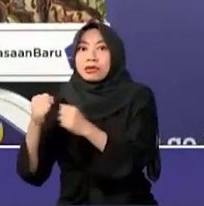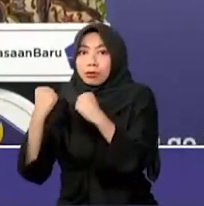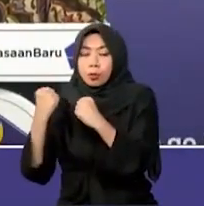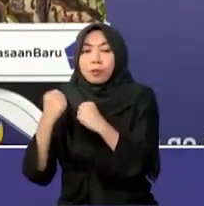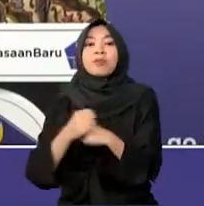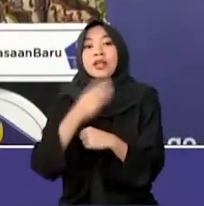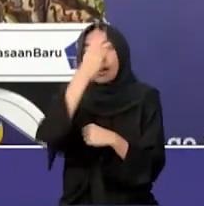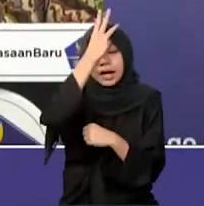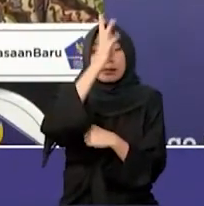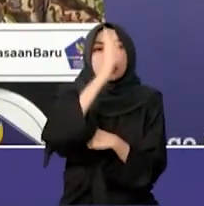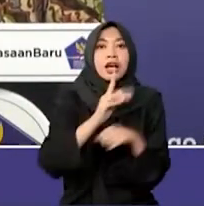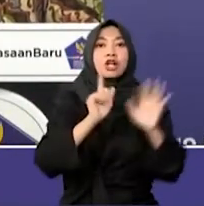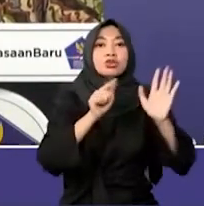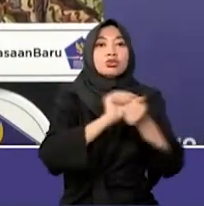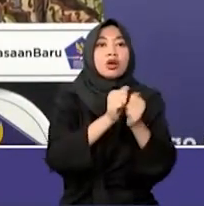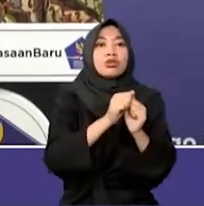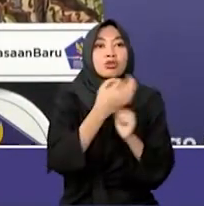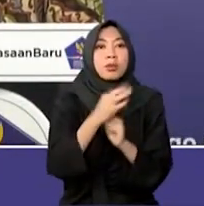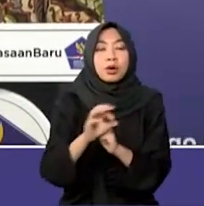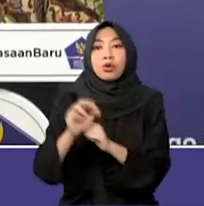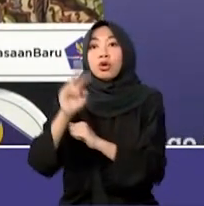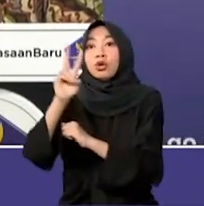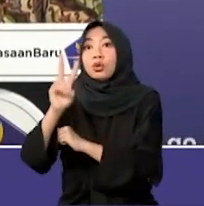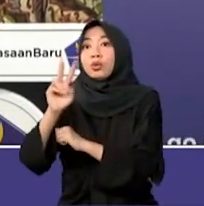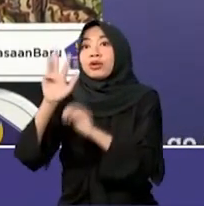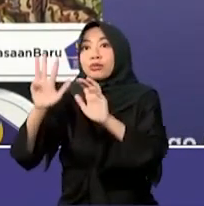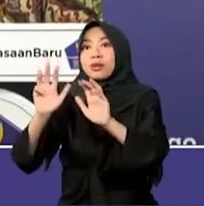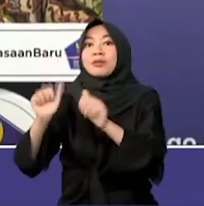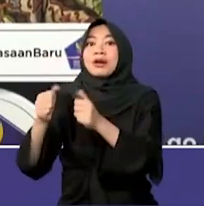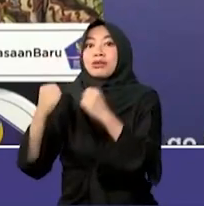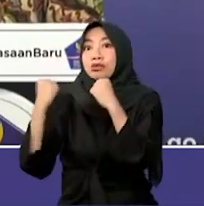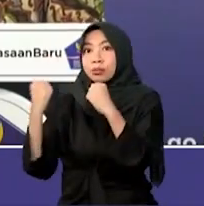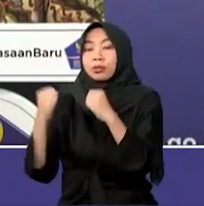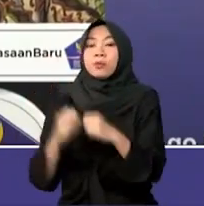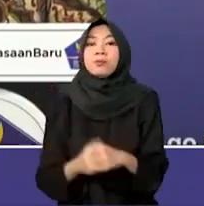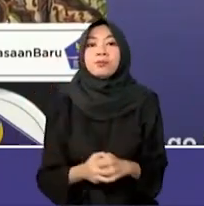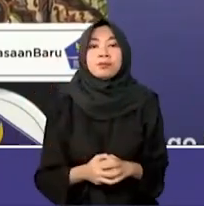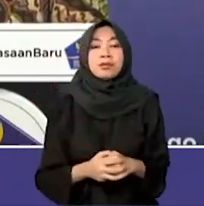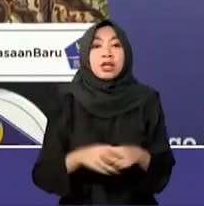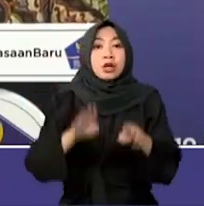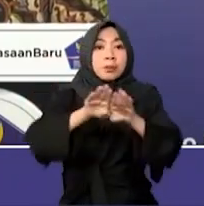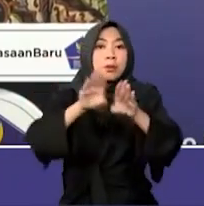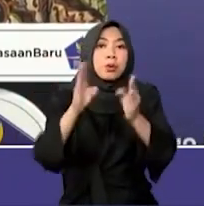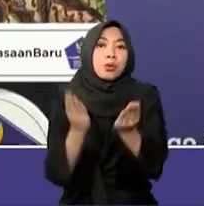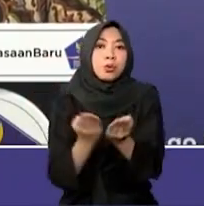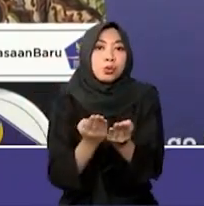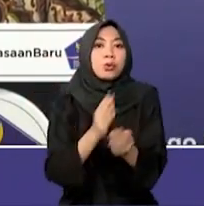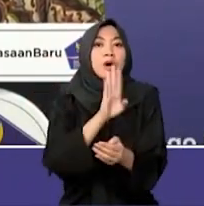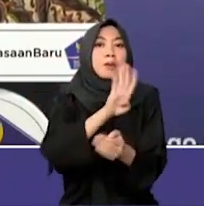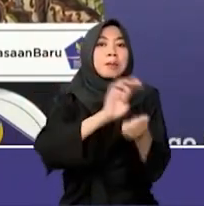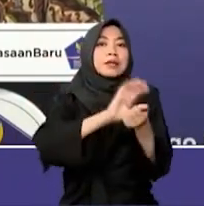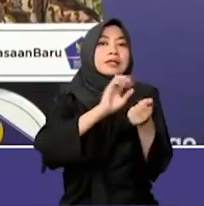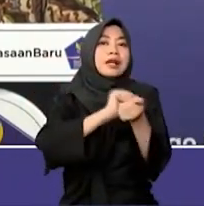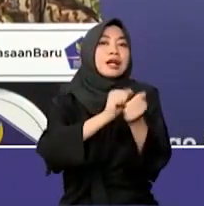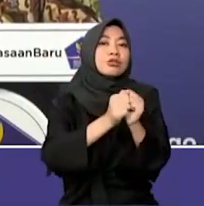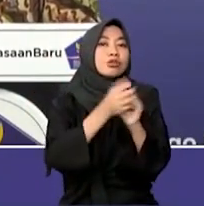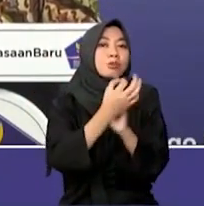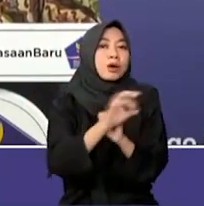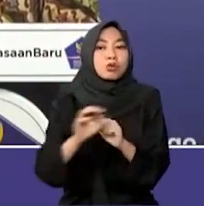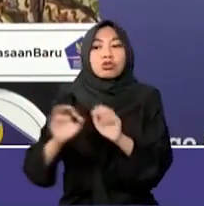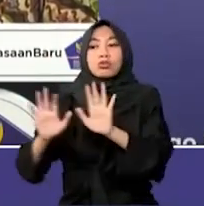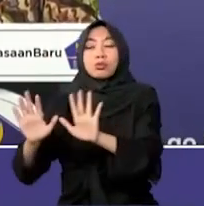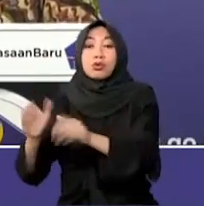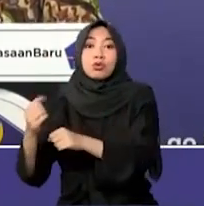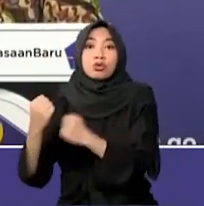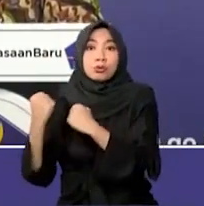Kalimantan Tengah 7 Asus baru dan 29 sembuh Bengkulu tempat kasus baru dan